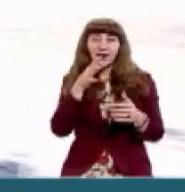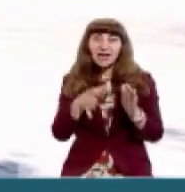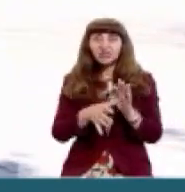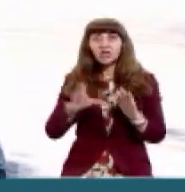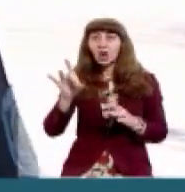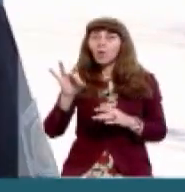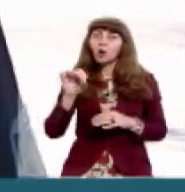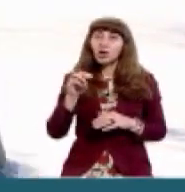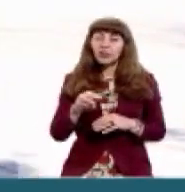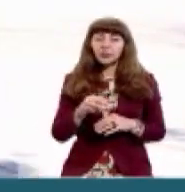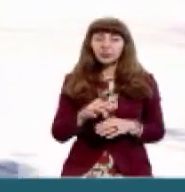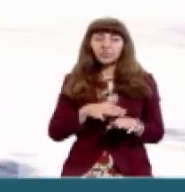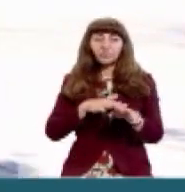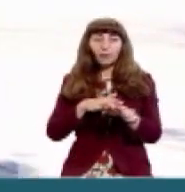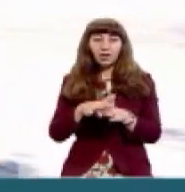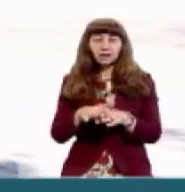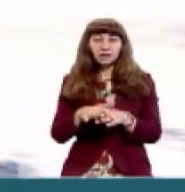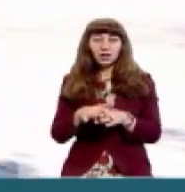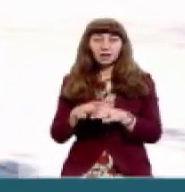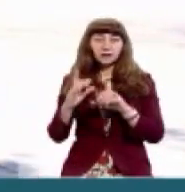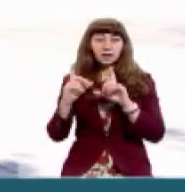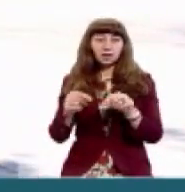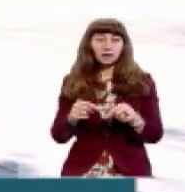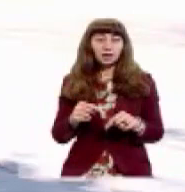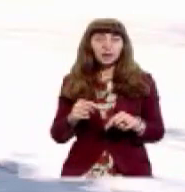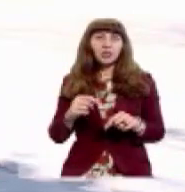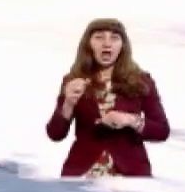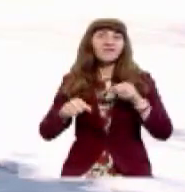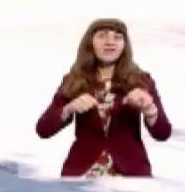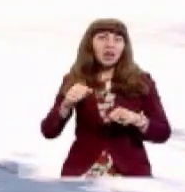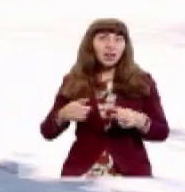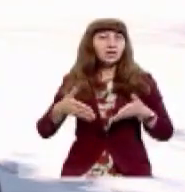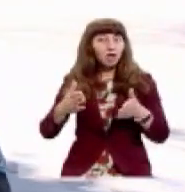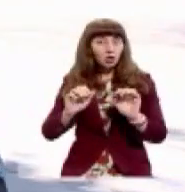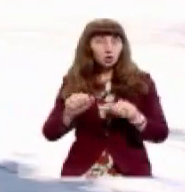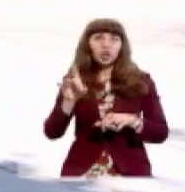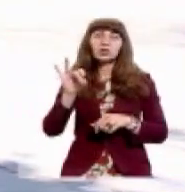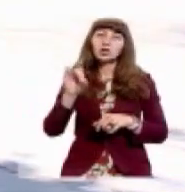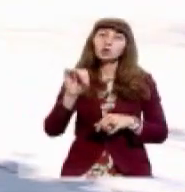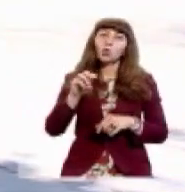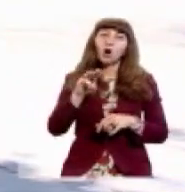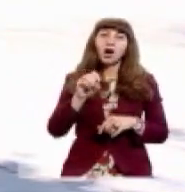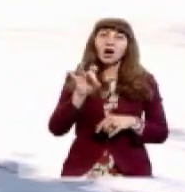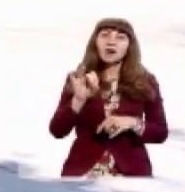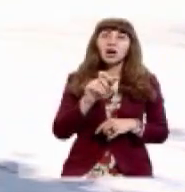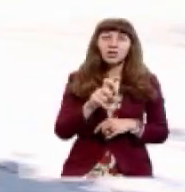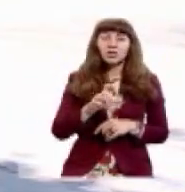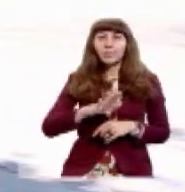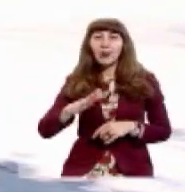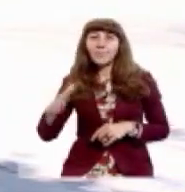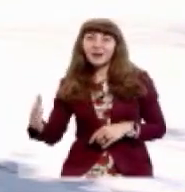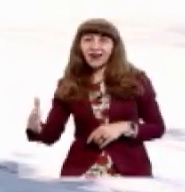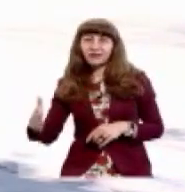осуществление езды на велодорожках, на тротуарах, а также по правой